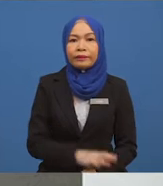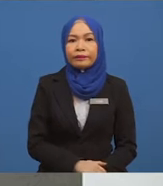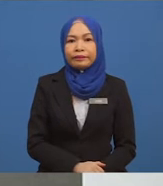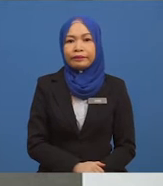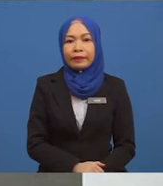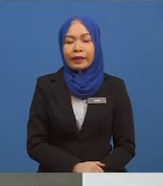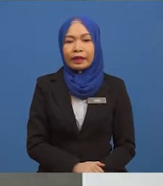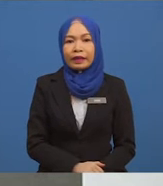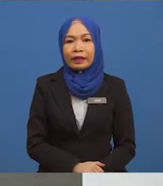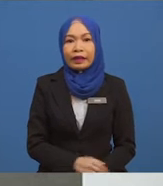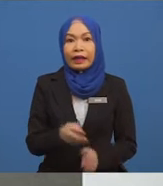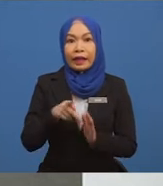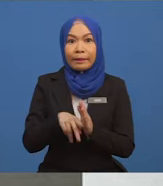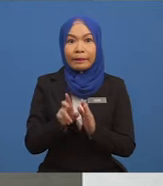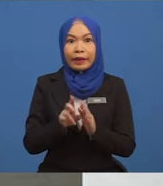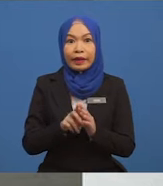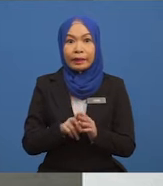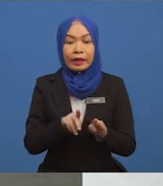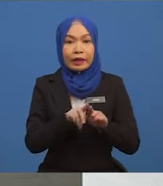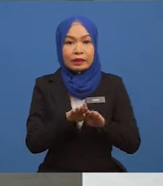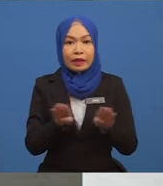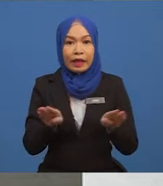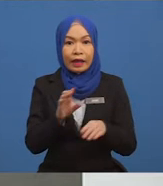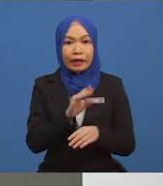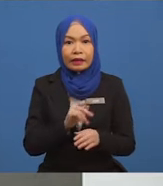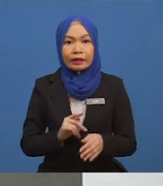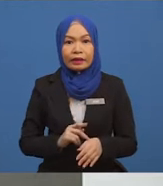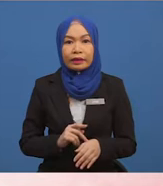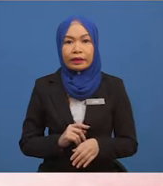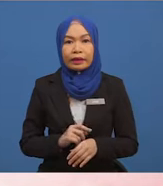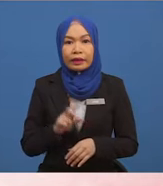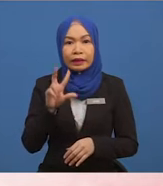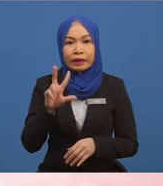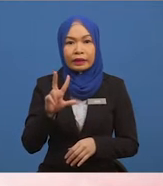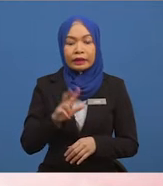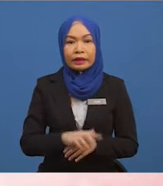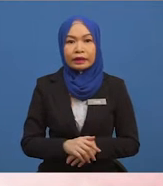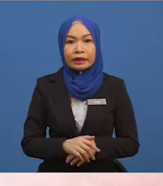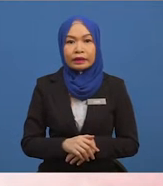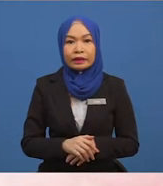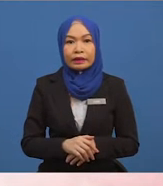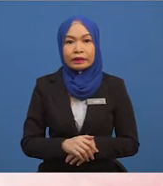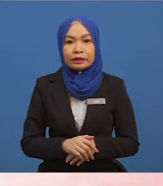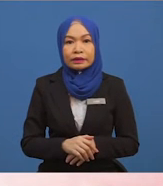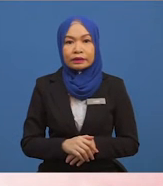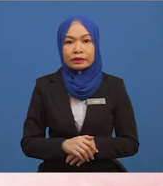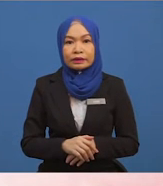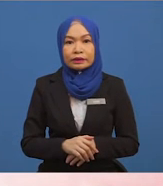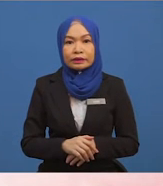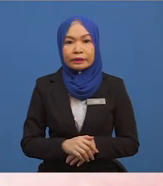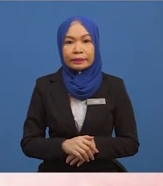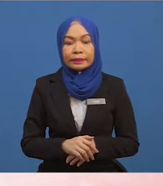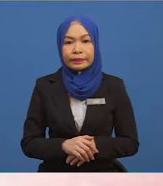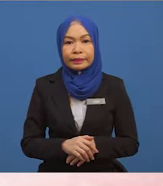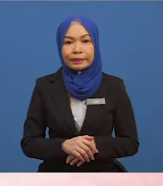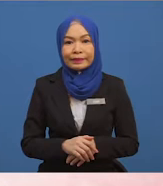Perbezaan ketiga adalah daripada aspek penghasilan air. Respirasi aerob menghasilkan